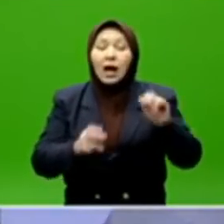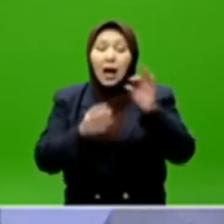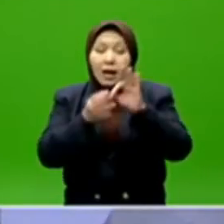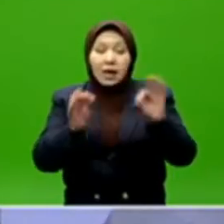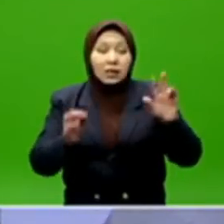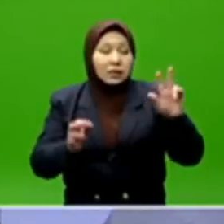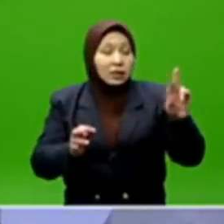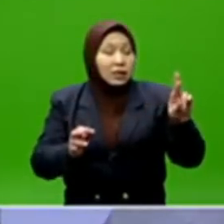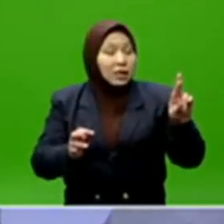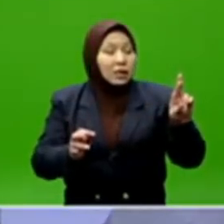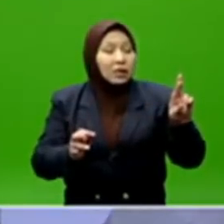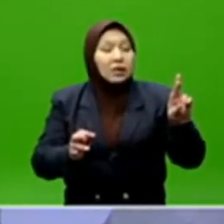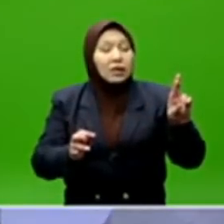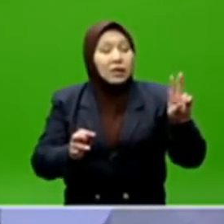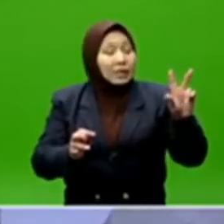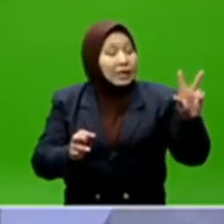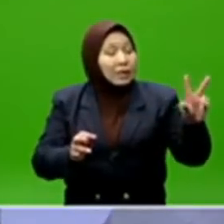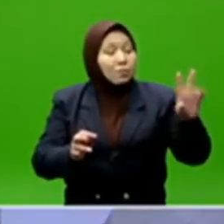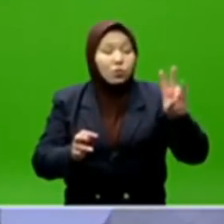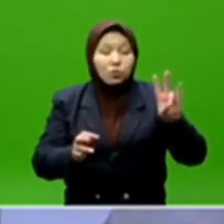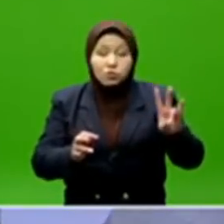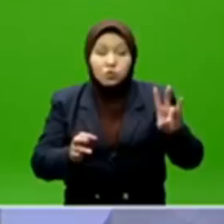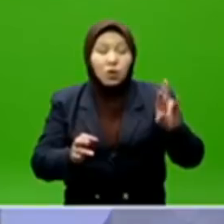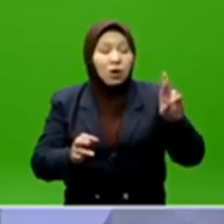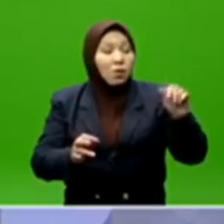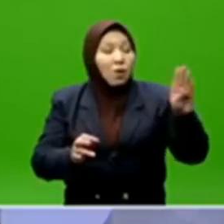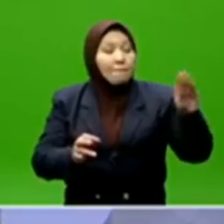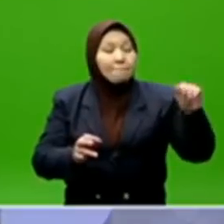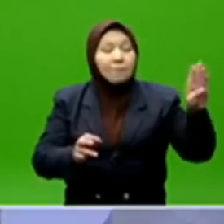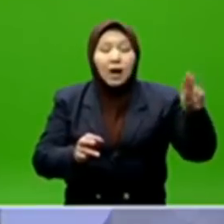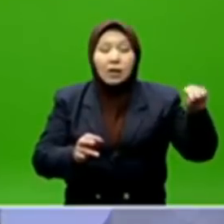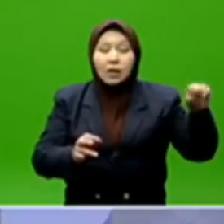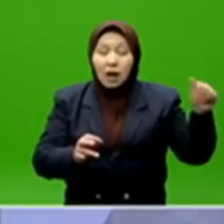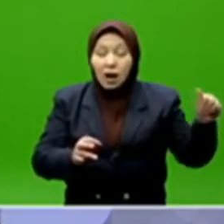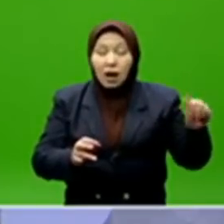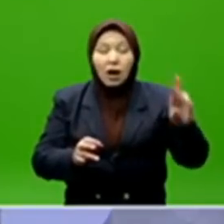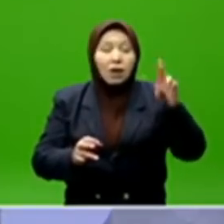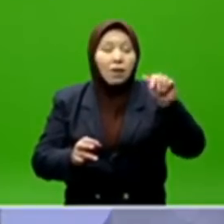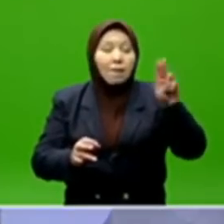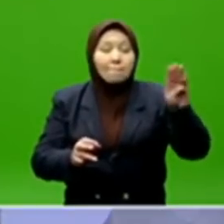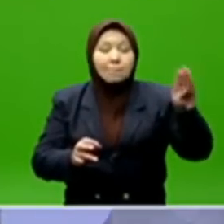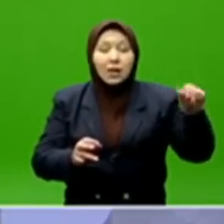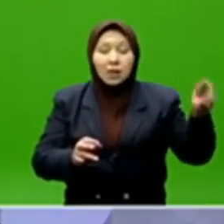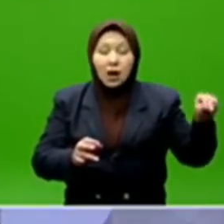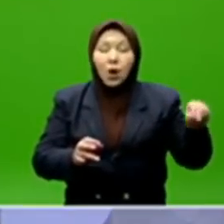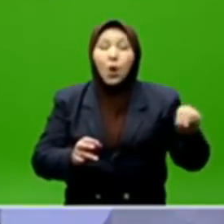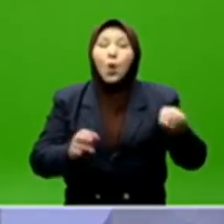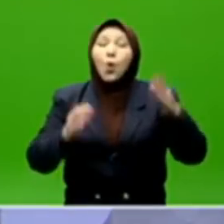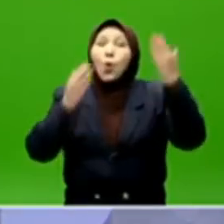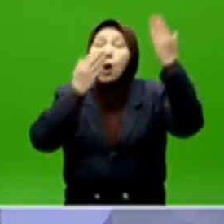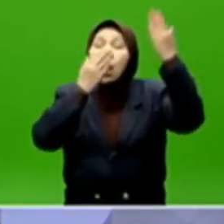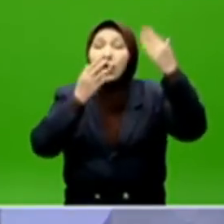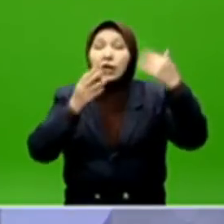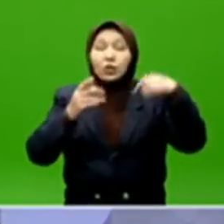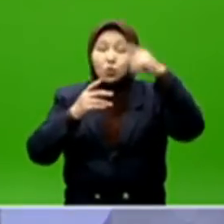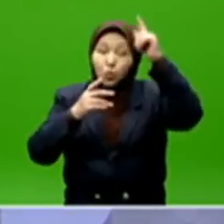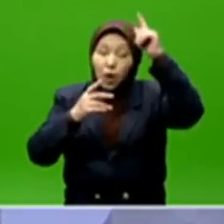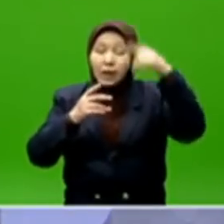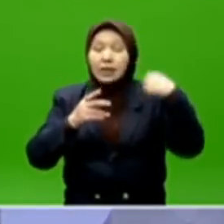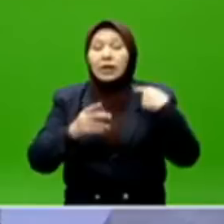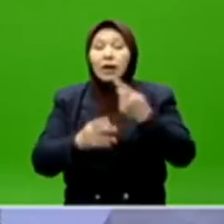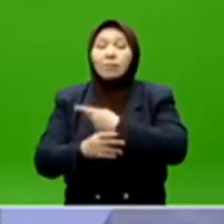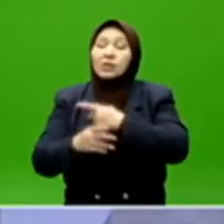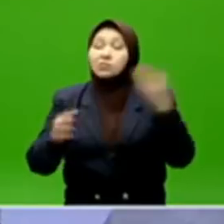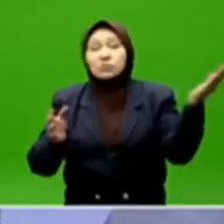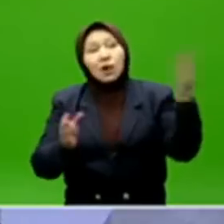37 Rabbana. Rabbana. Rabbi itu wahai Tuhanku. Tapi Rabbana wahai Tuhan kami. Pasal apa? Pasal sekarang ni dia dah